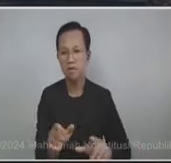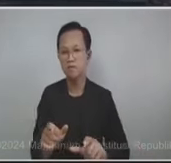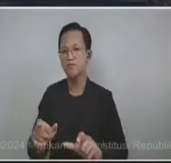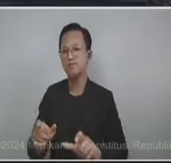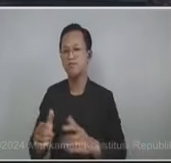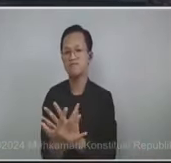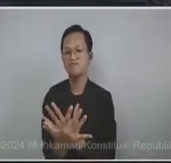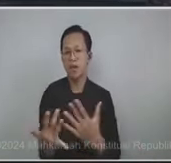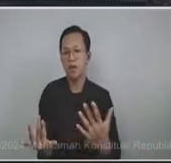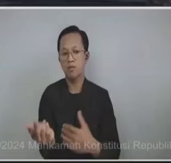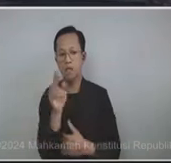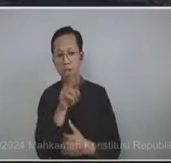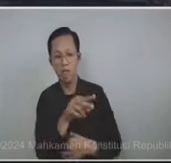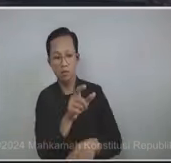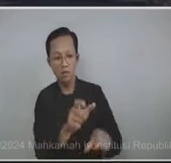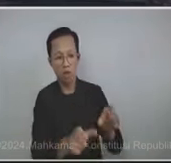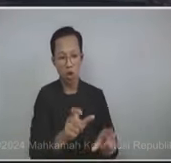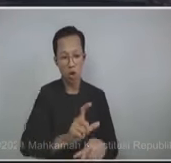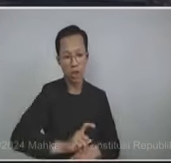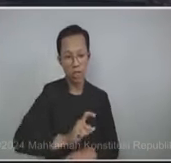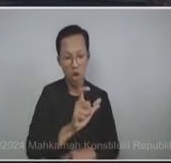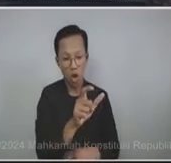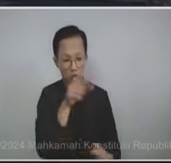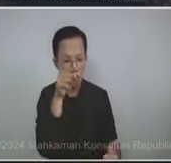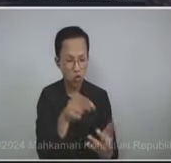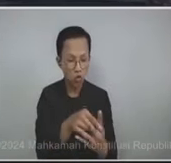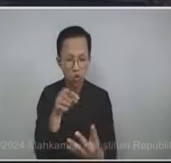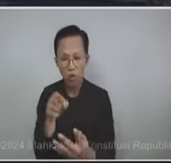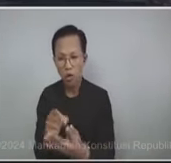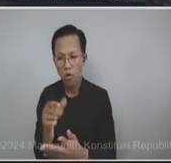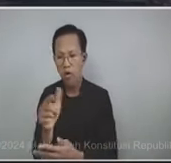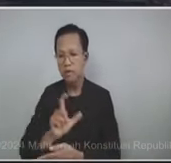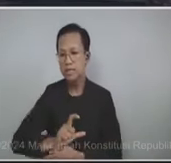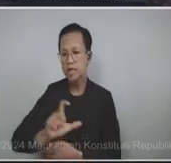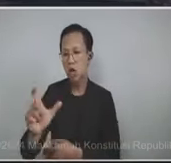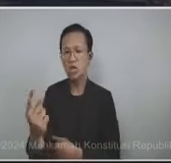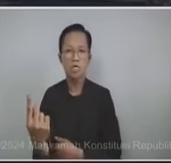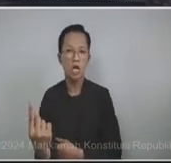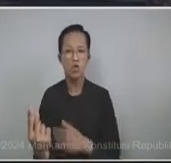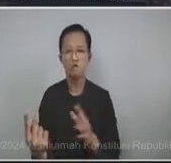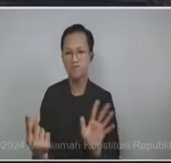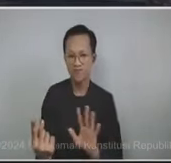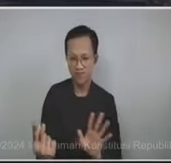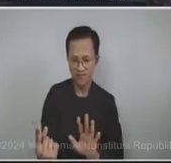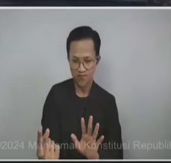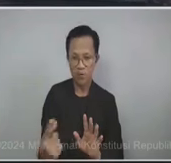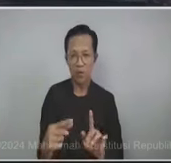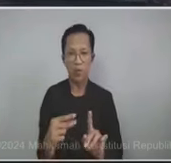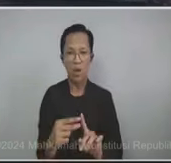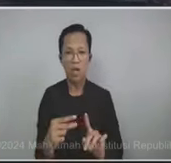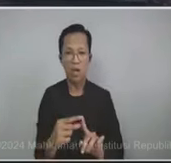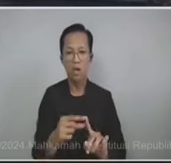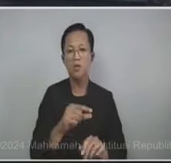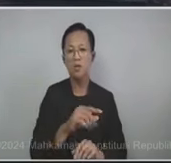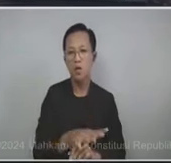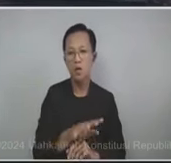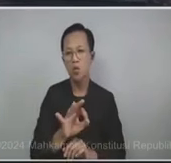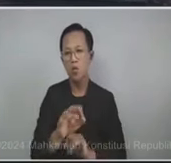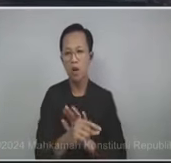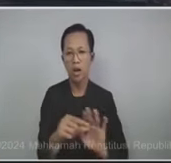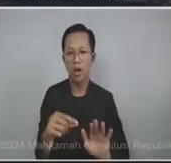sehingga dapat meminimalkan munculnya hanya calon tunggal yang jika dibiarkan berlakunya nomor pasal 40 ayat 3 undang-undang